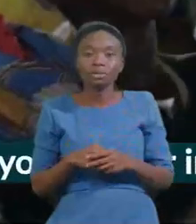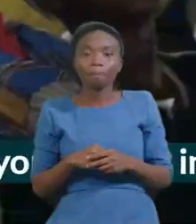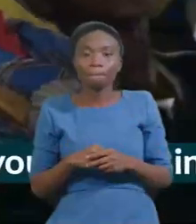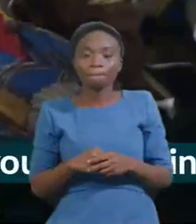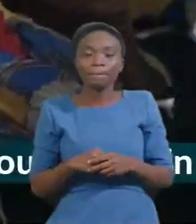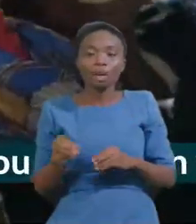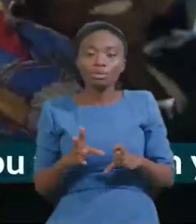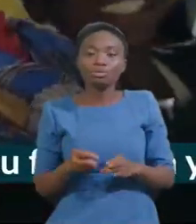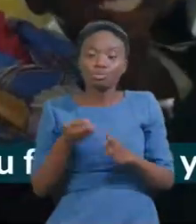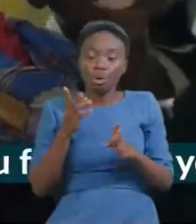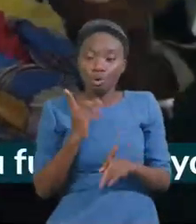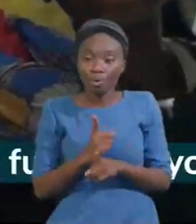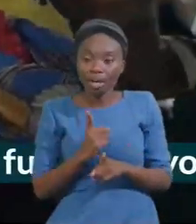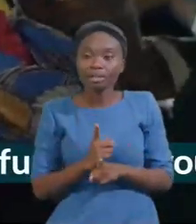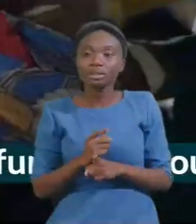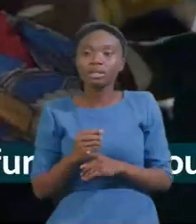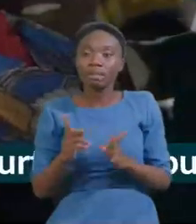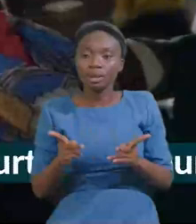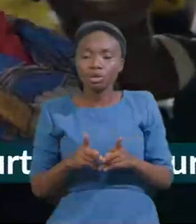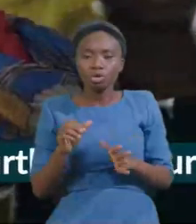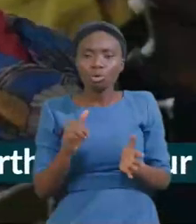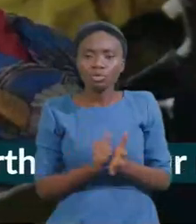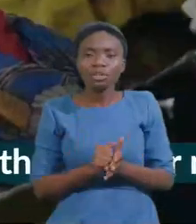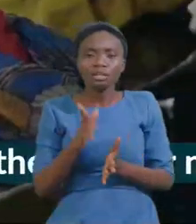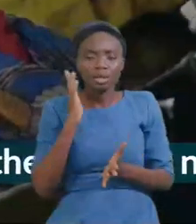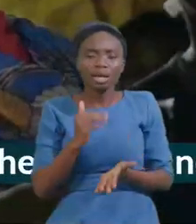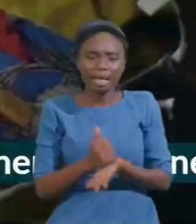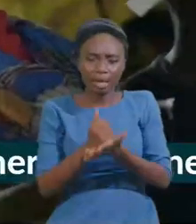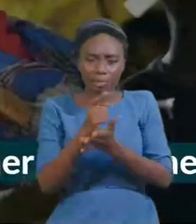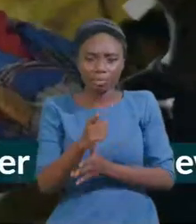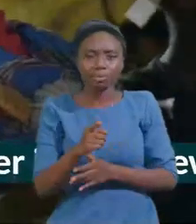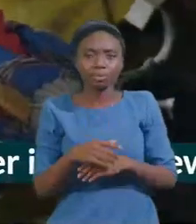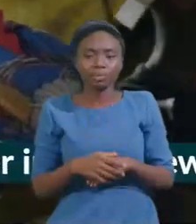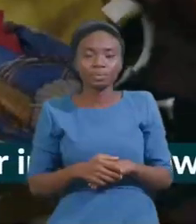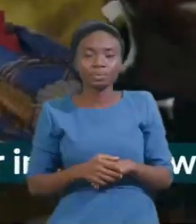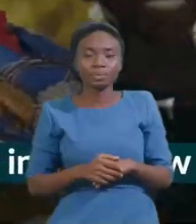address. Mettez votre bonne adresse. So that they can help you. Afin qu'on puisse vous aider.